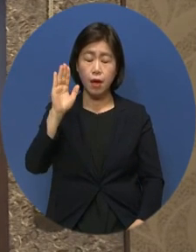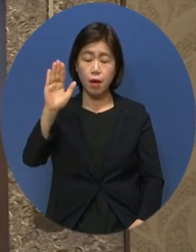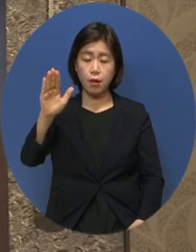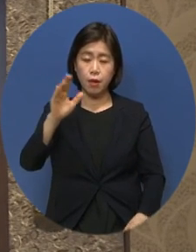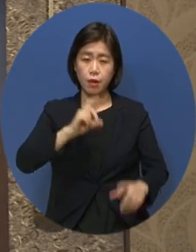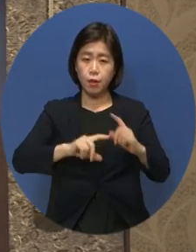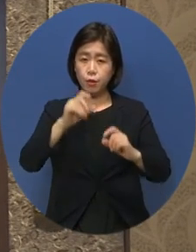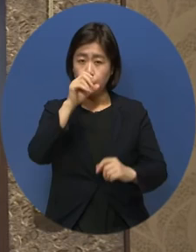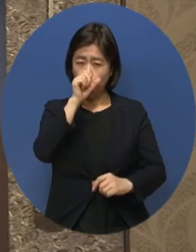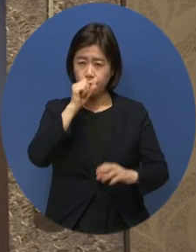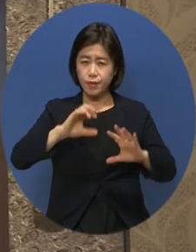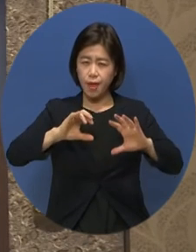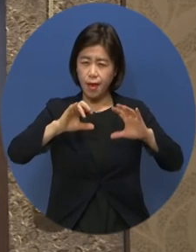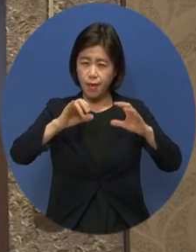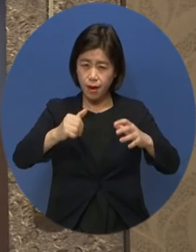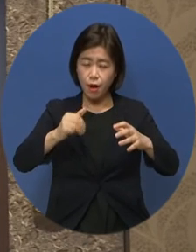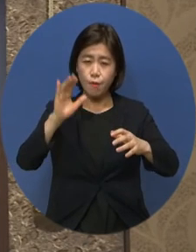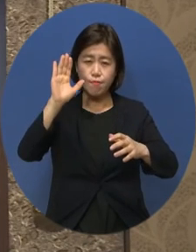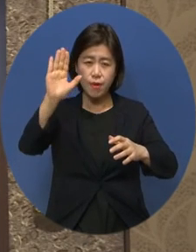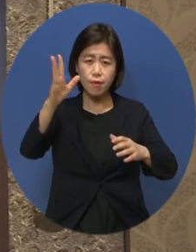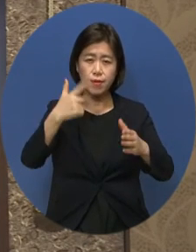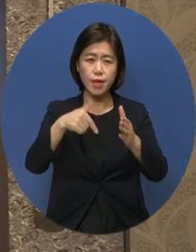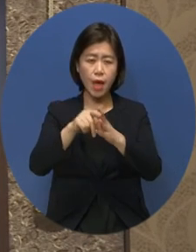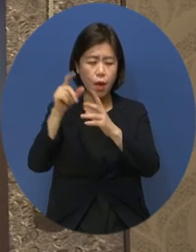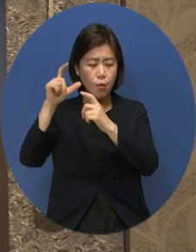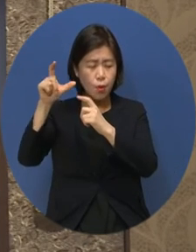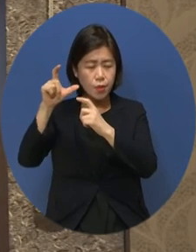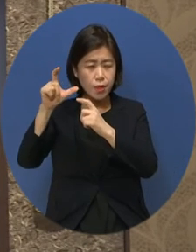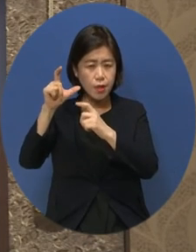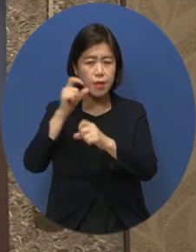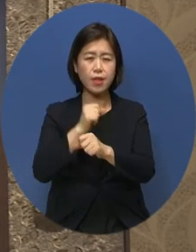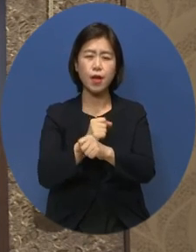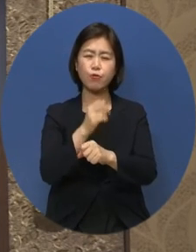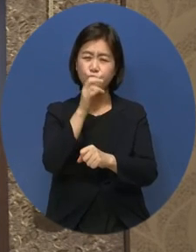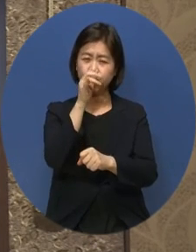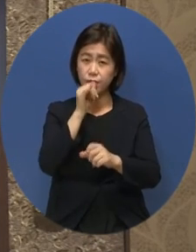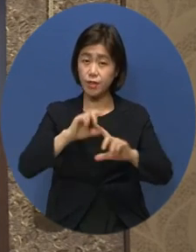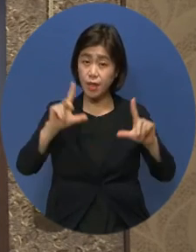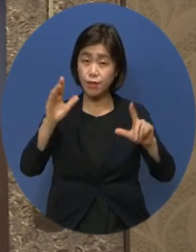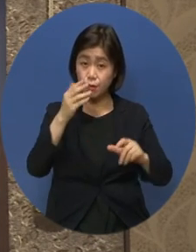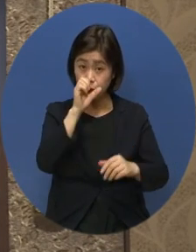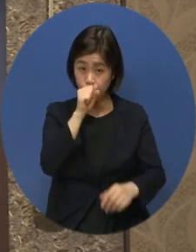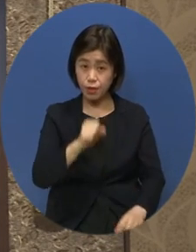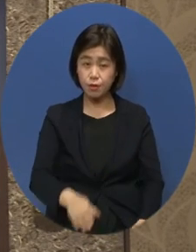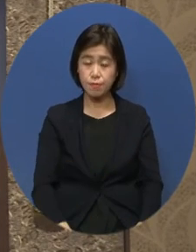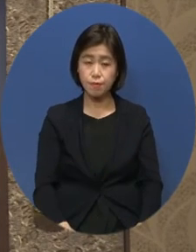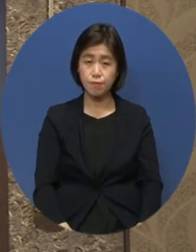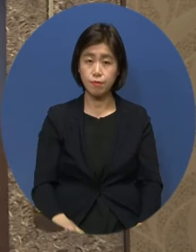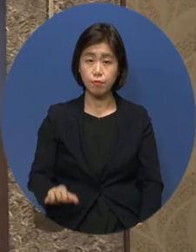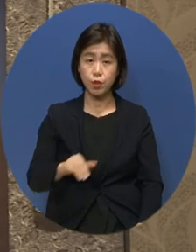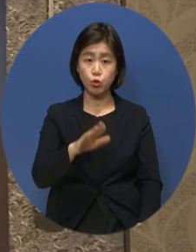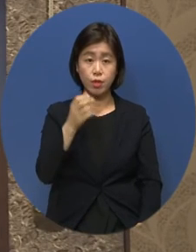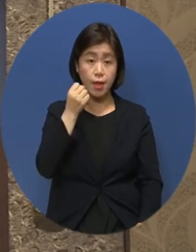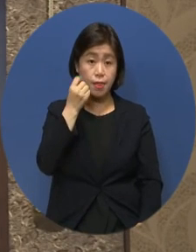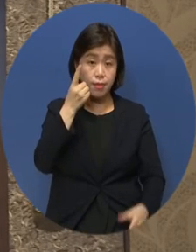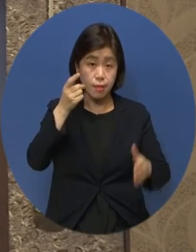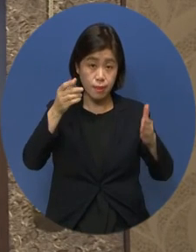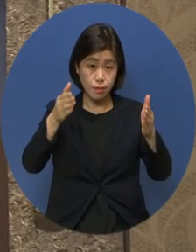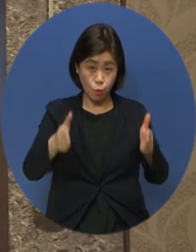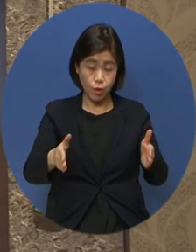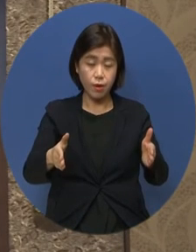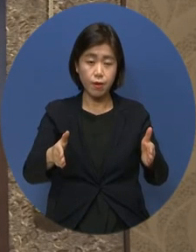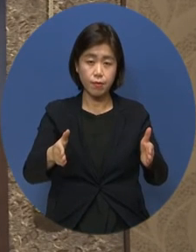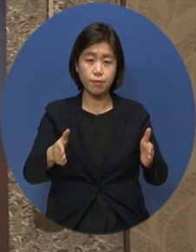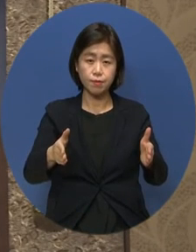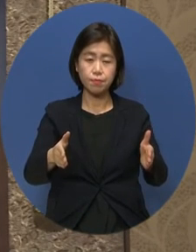보다 나은 미래를 위해서 고민하는 그런 날이 되었으면 좋겠구요 예 저희는 한 달 동안 누구 먼스 그 한